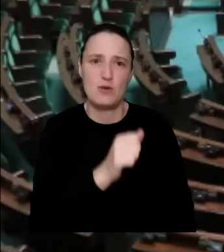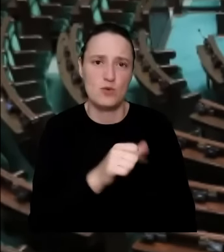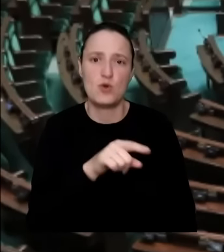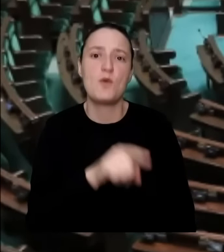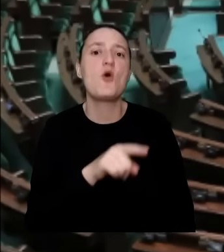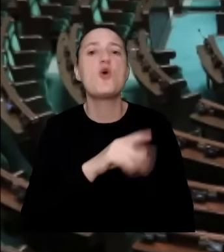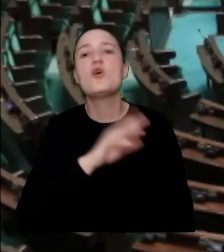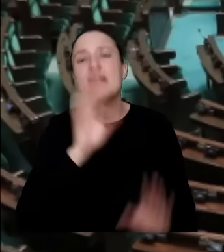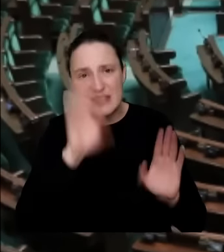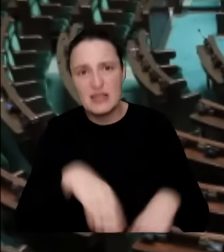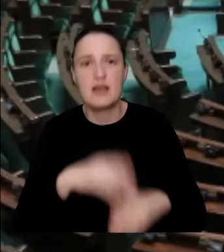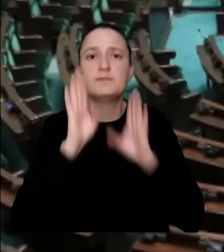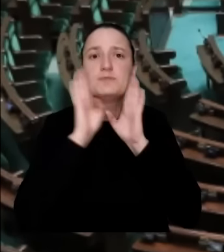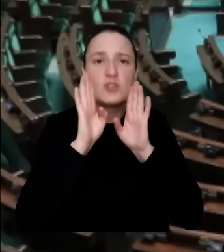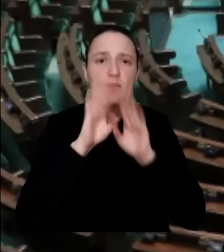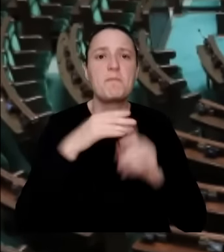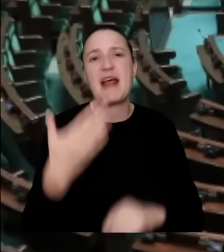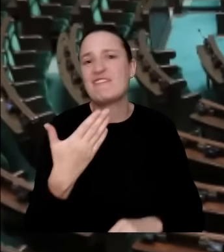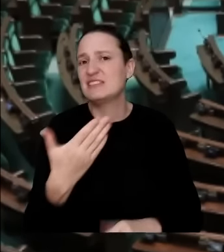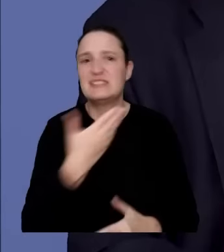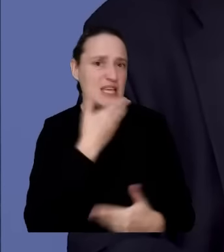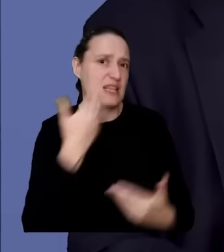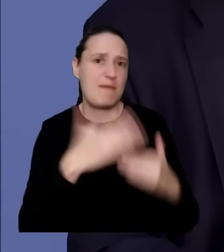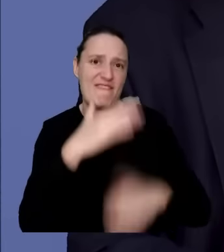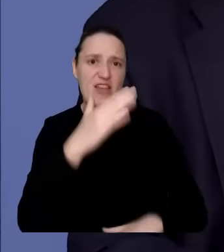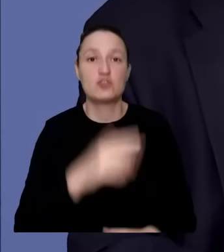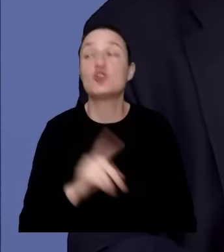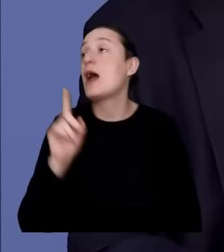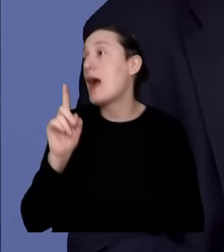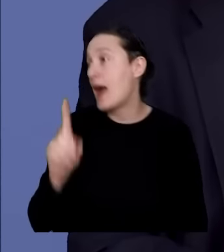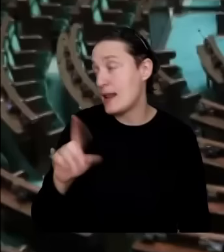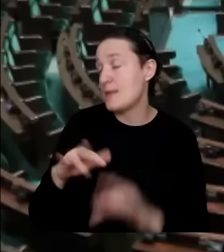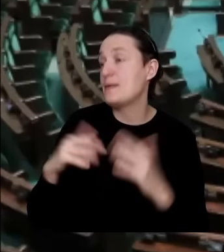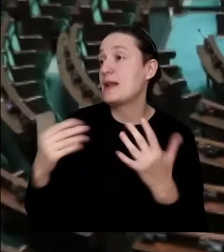konserwatywne i tak nie miałyby większości ja w Parlamencie Europejskim